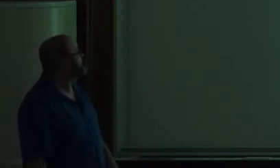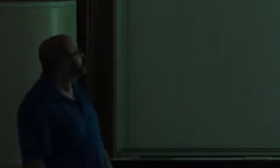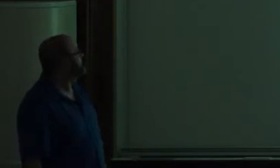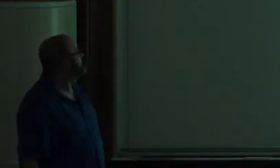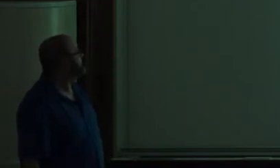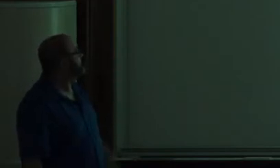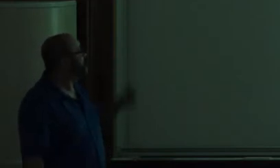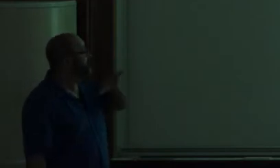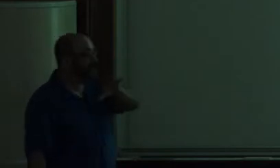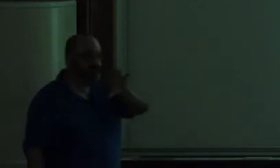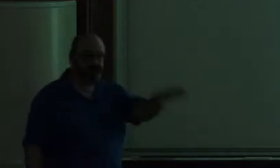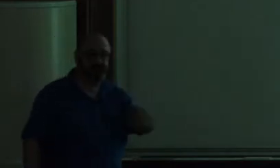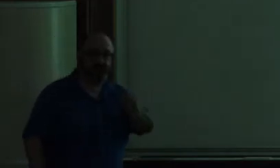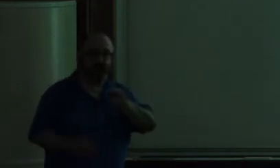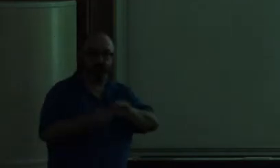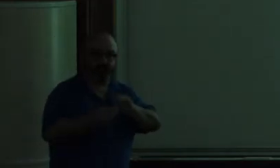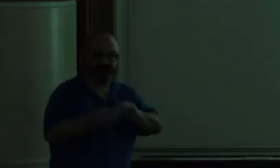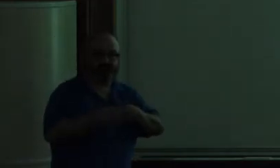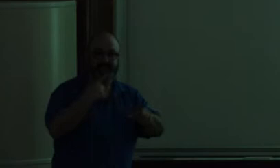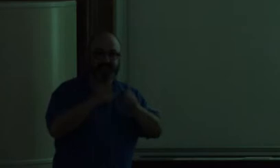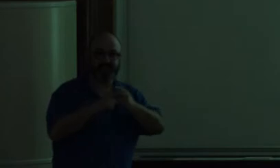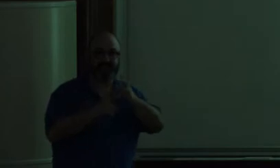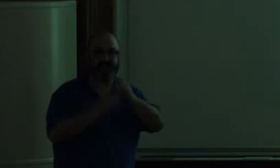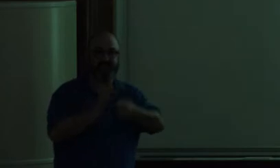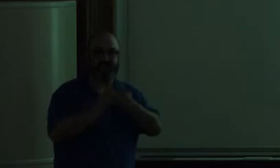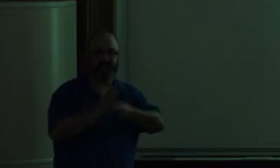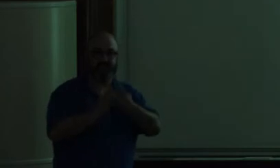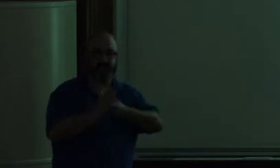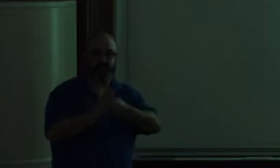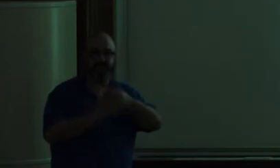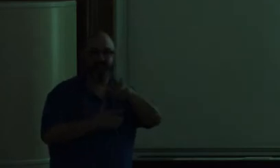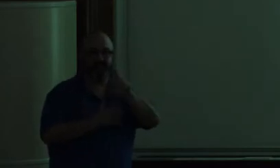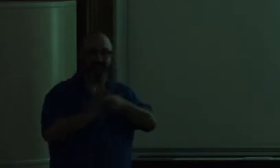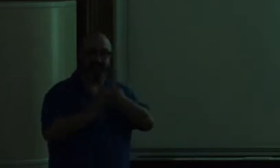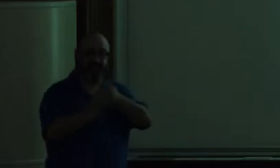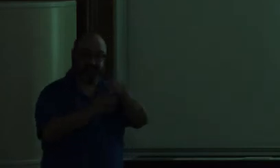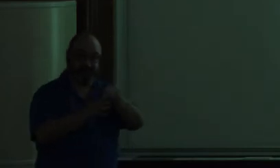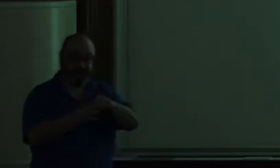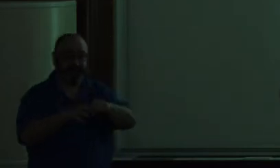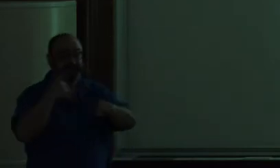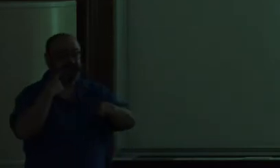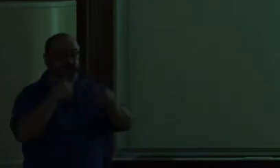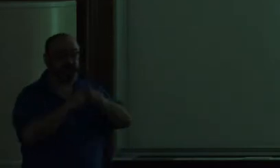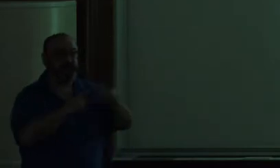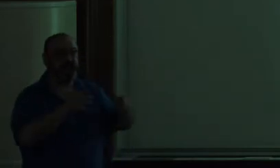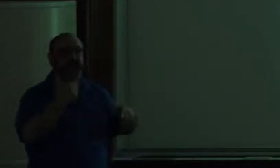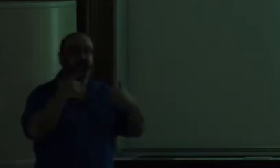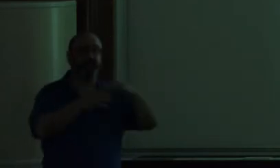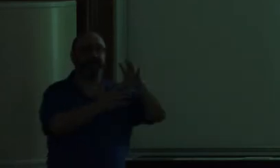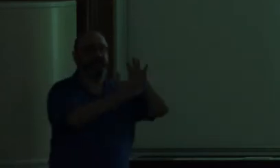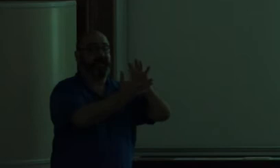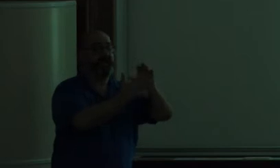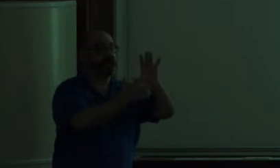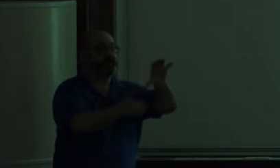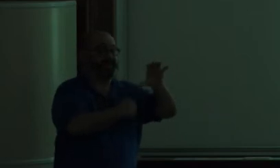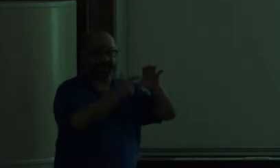intéressant. Je récupère un nouvel objet qui s'appelle un itérator. L'itérator, c'est le pendant de l'itérable. En fait, quand on a le pattern itérator, on